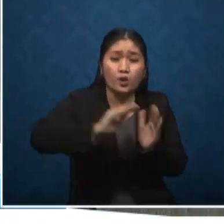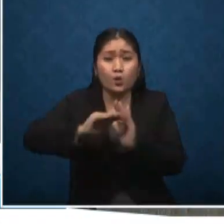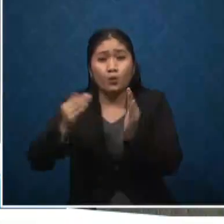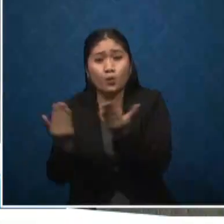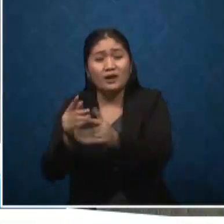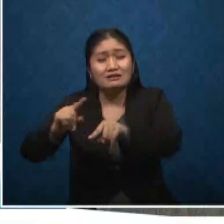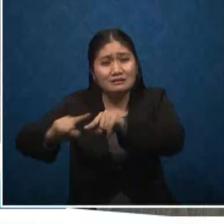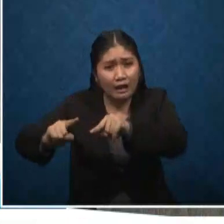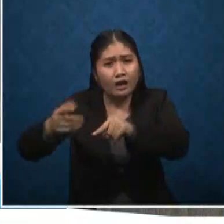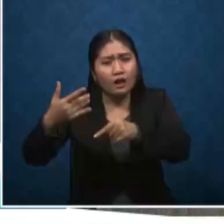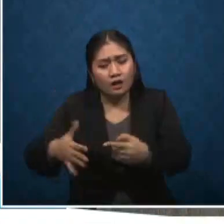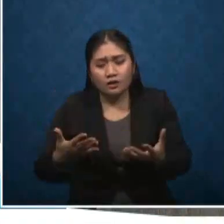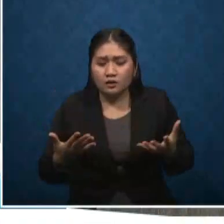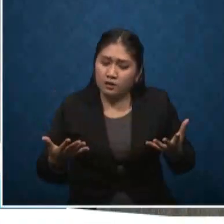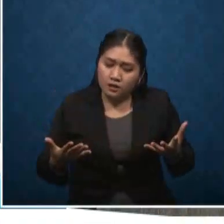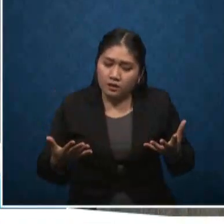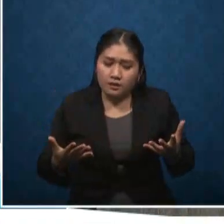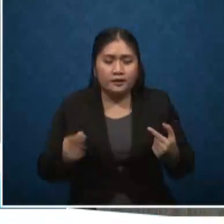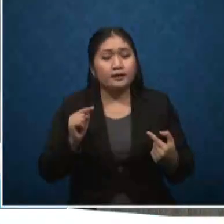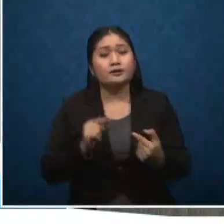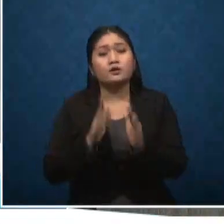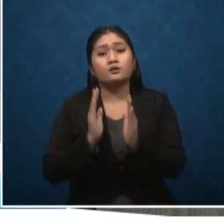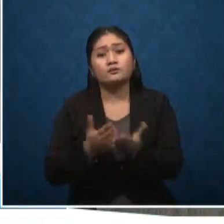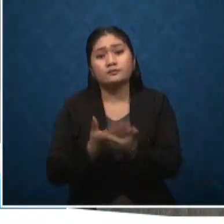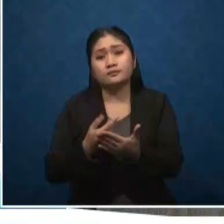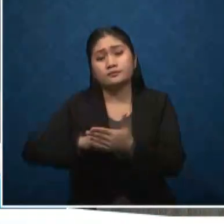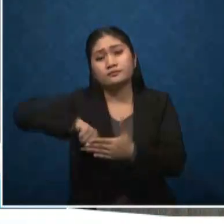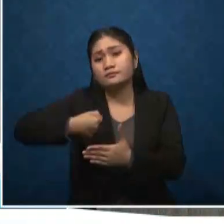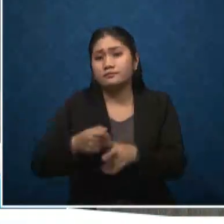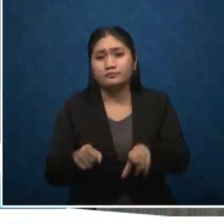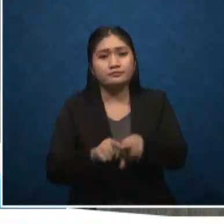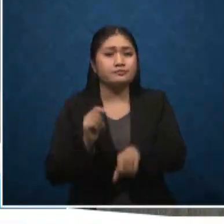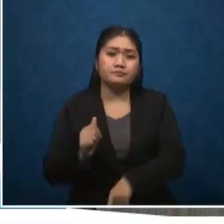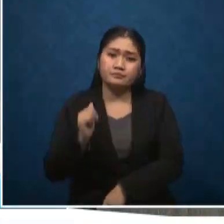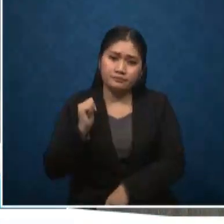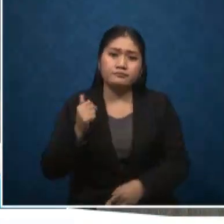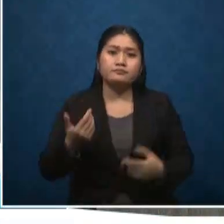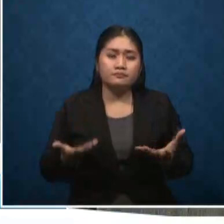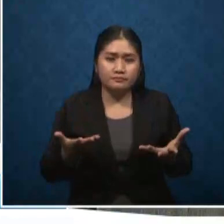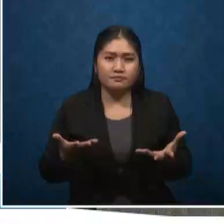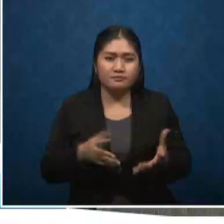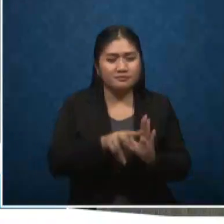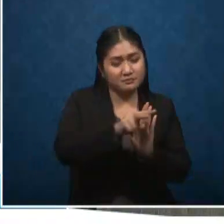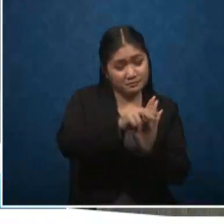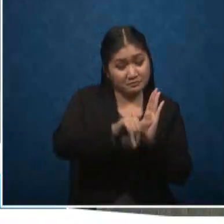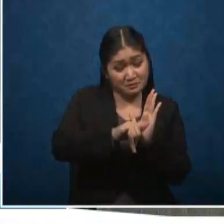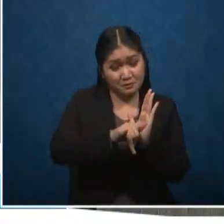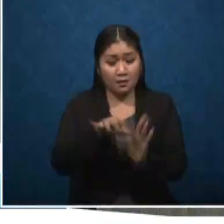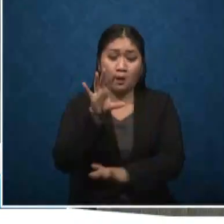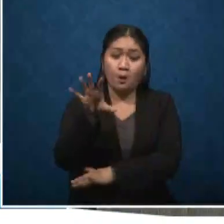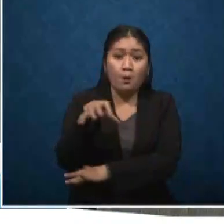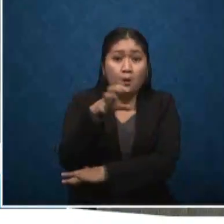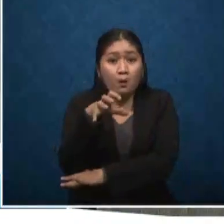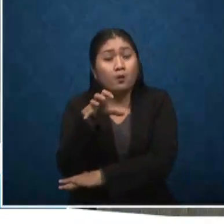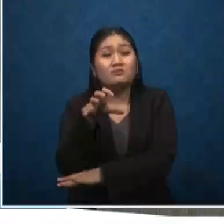สุดท้ายก็เสร็จไอ้พวกซื้อเสียงนะครับเสร็จไอ้พวกที่เอานโยบายมาหลอกล่ออย่าง